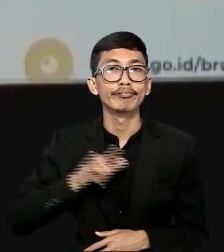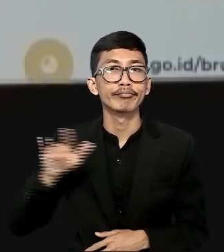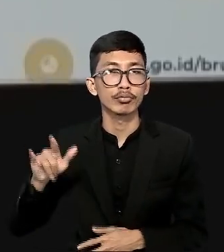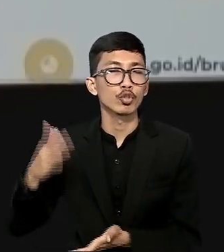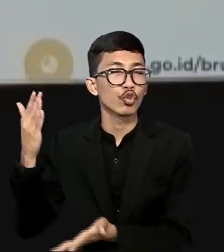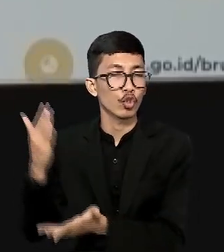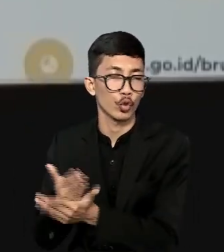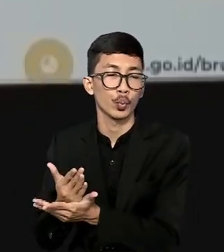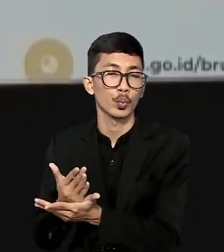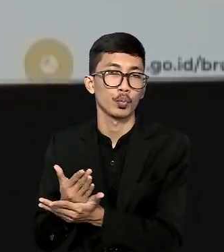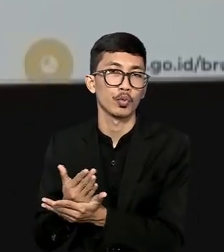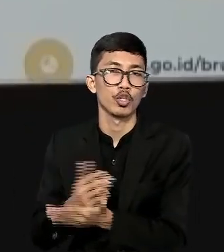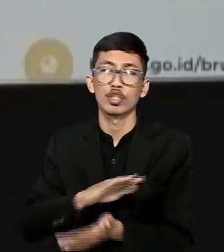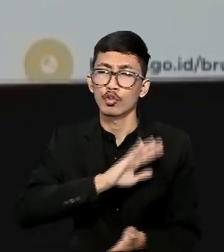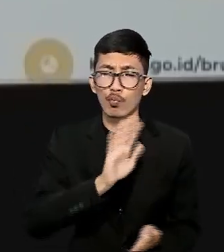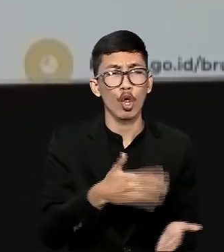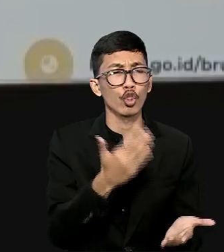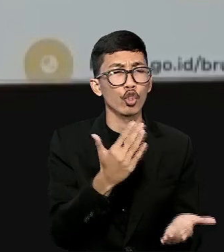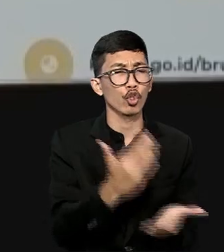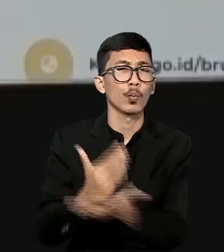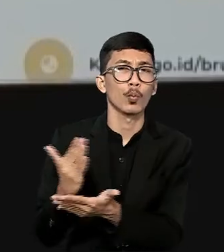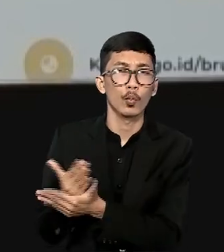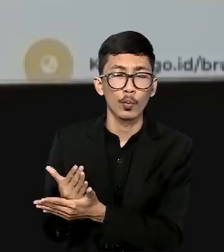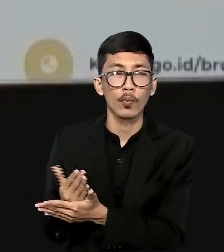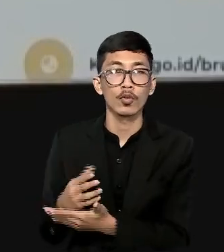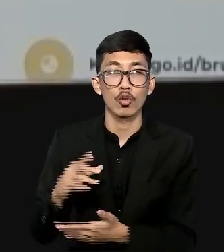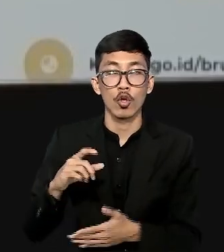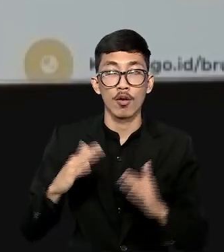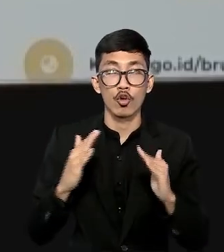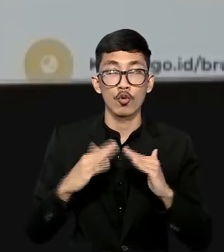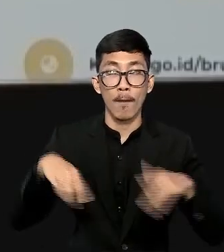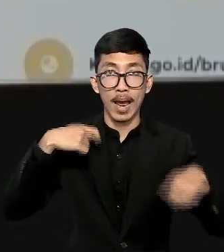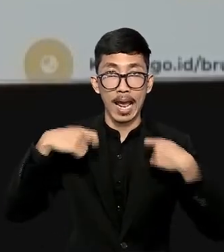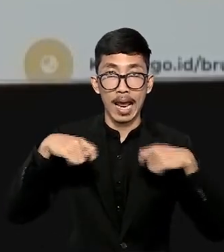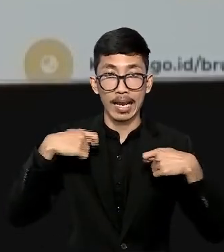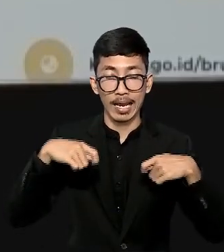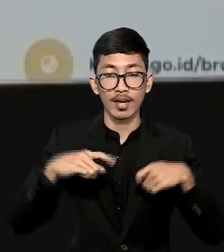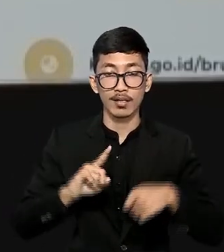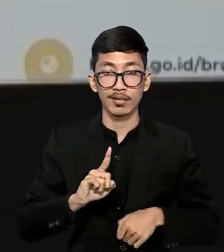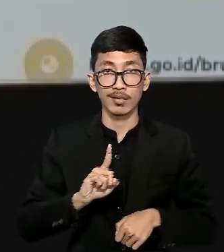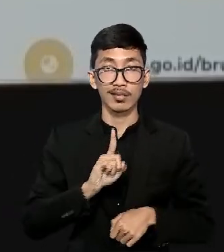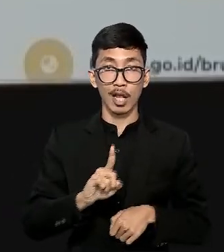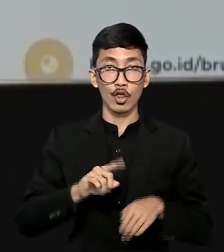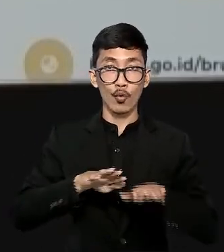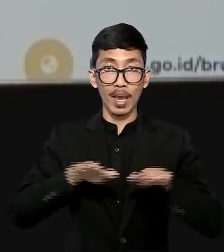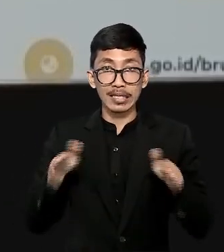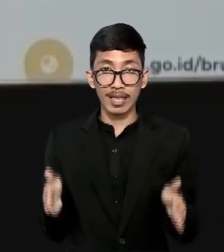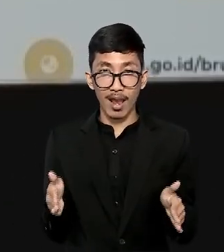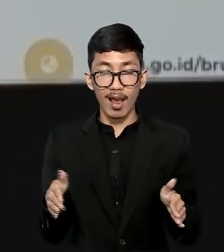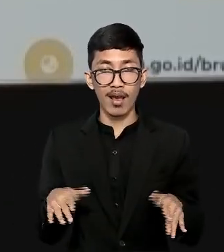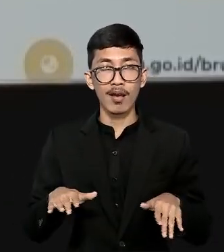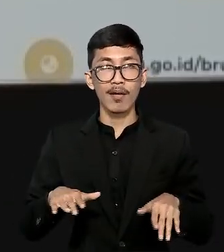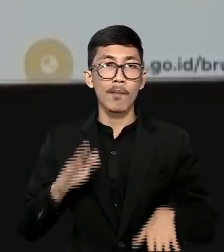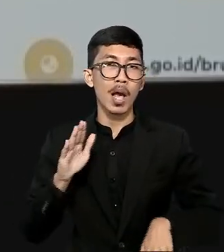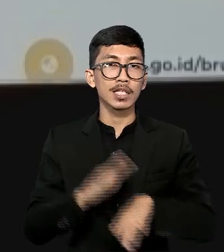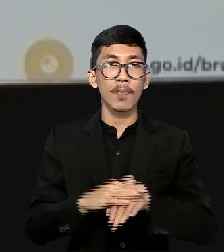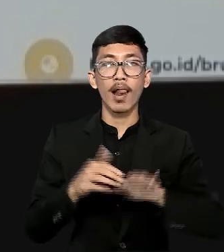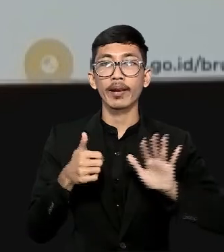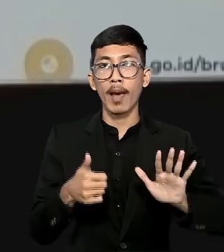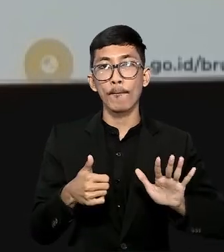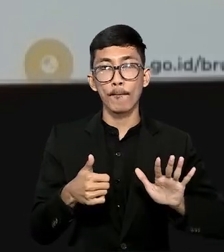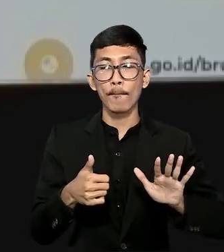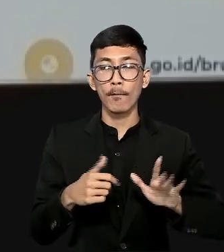sudah tertutup semua sekarang pun di restoran itu hanya diperkenankan Satu meja itu ROM maksimal enam orang tidak